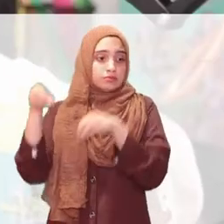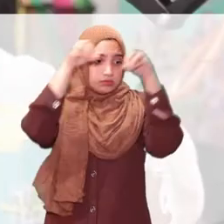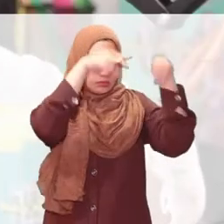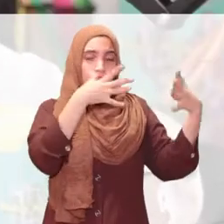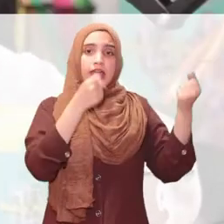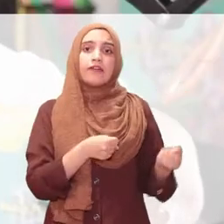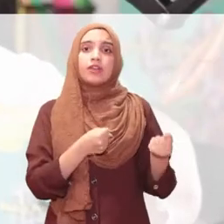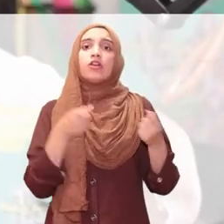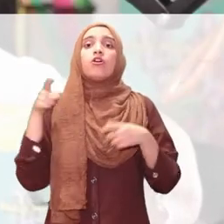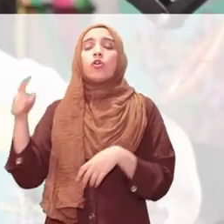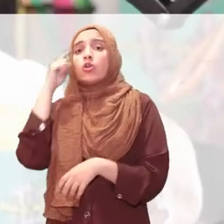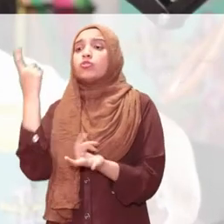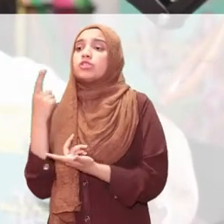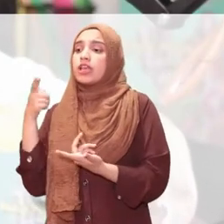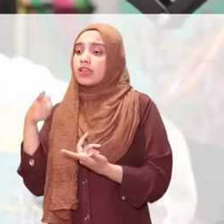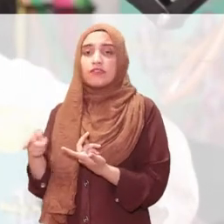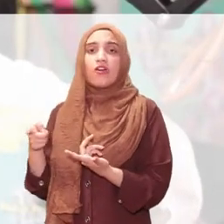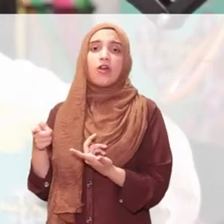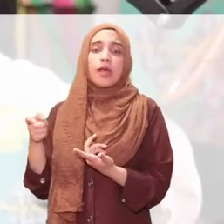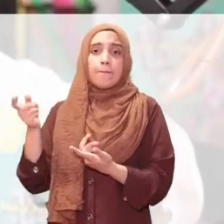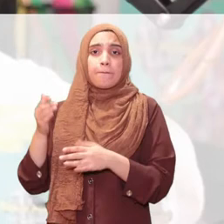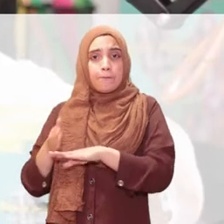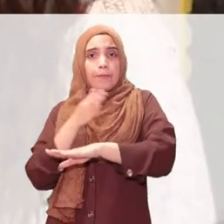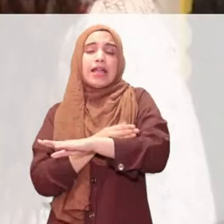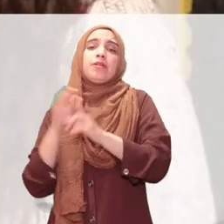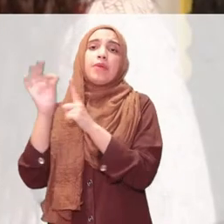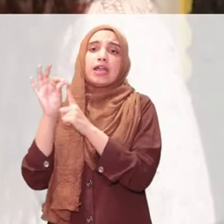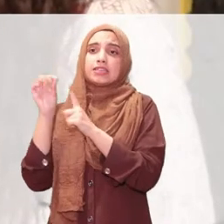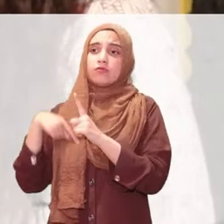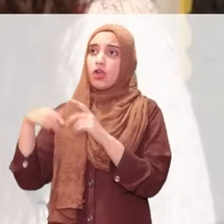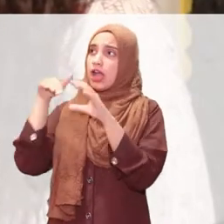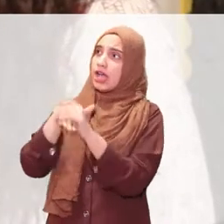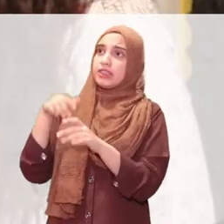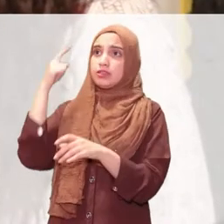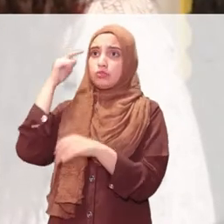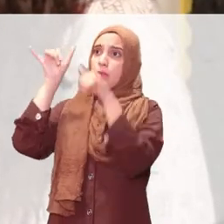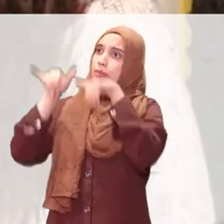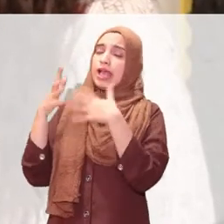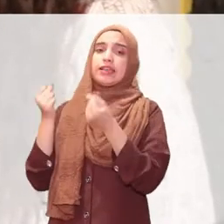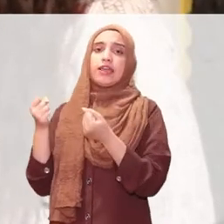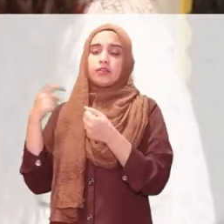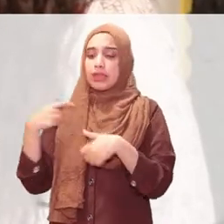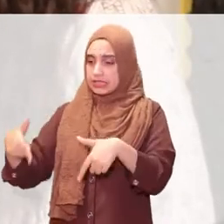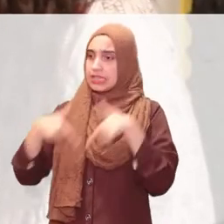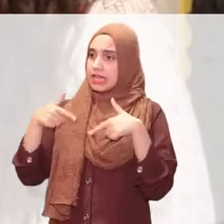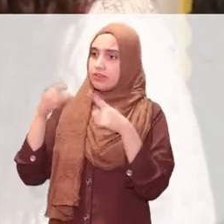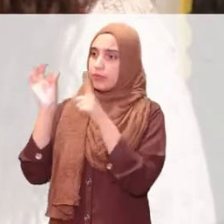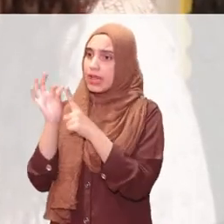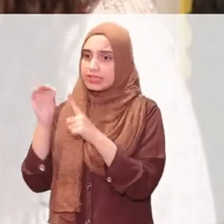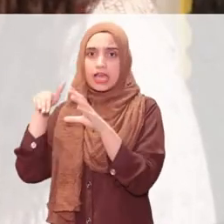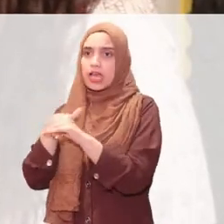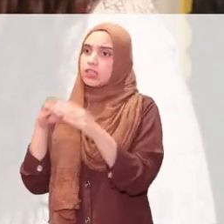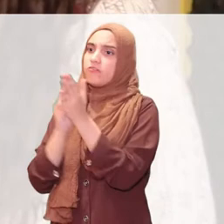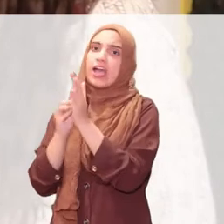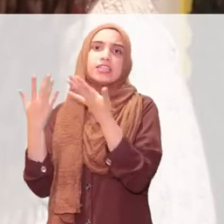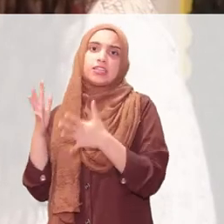आफ थे day-2 व्यक्ति को उसके ऑफिस छुट्टी होगी तो काफी लोग जो यह सोचेंगे कि